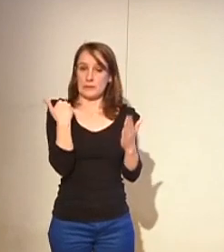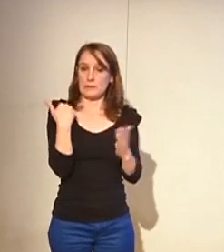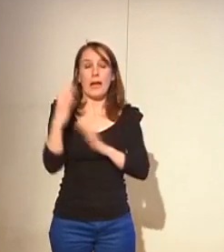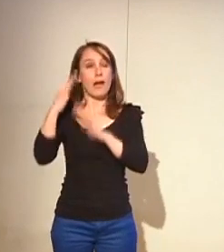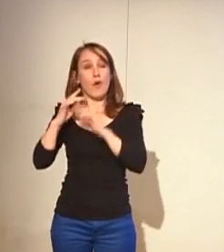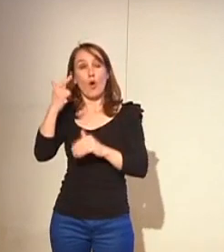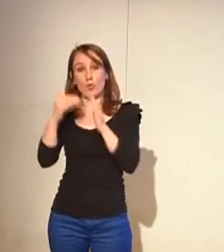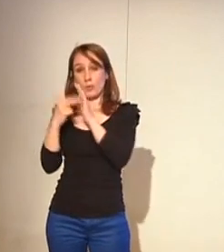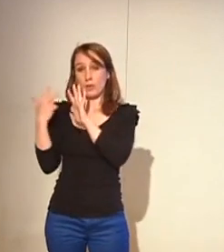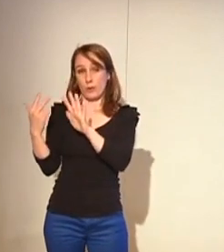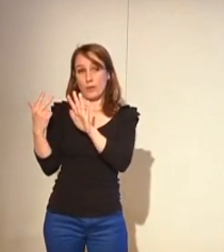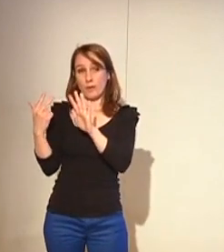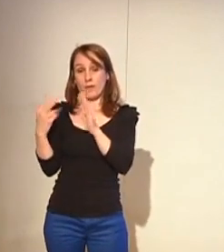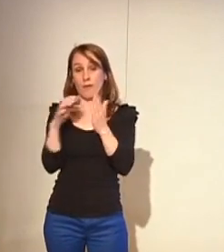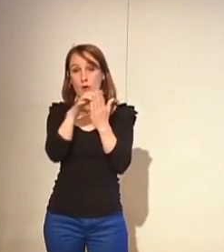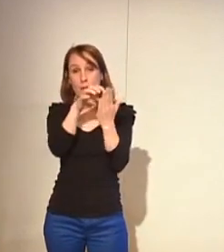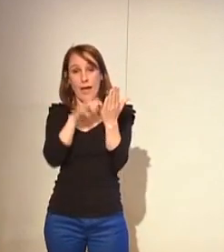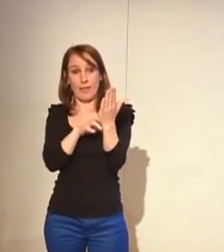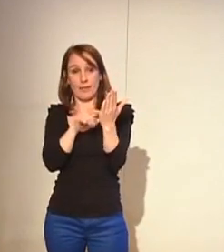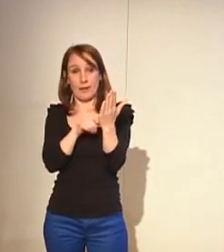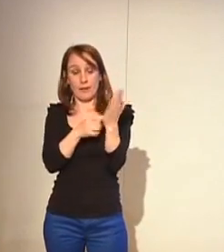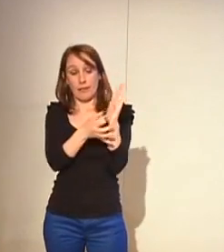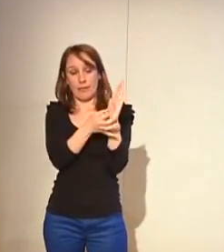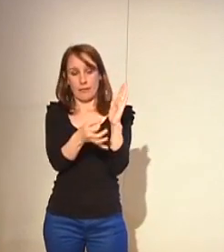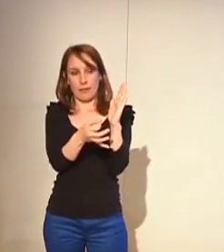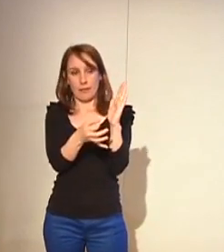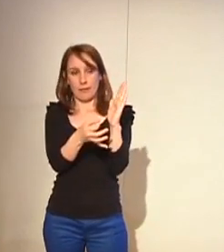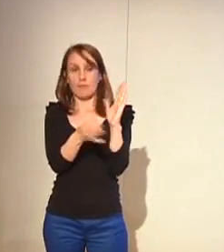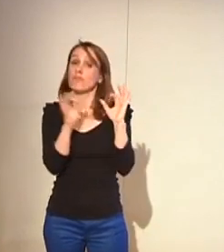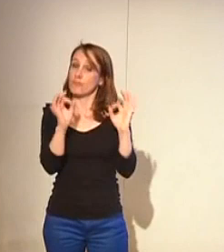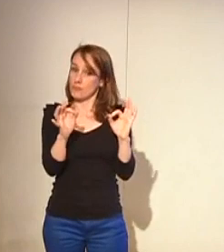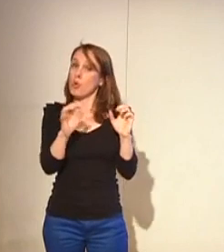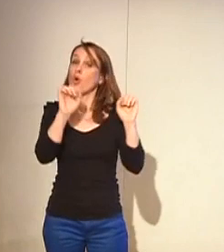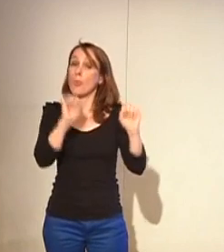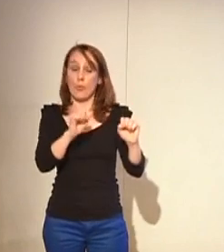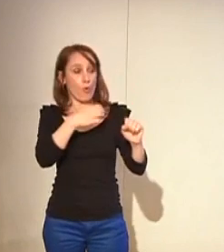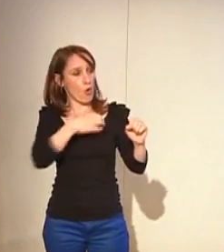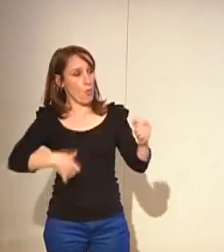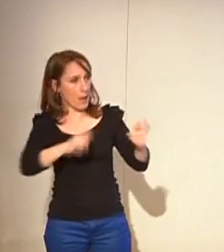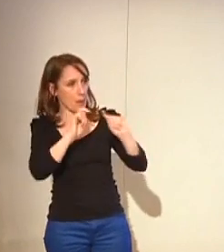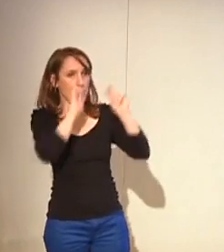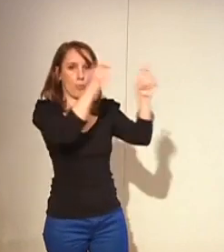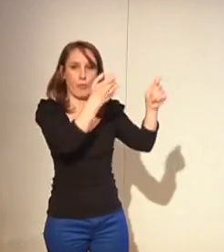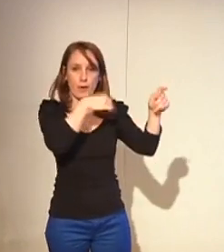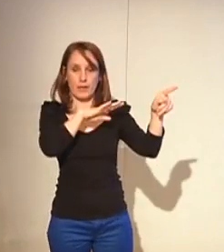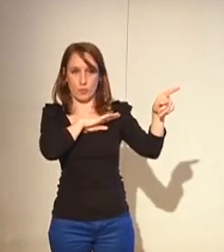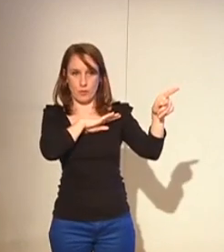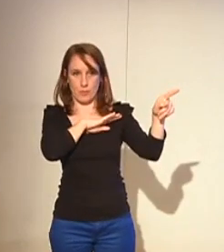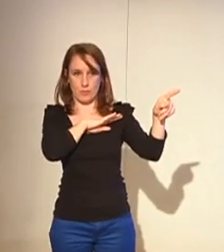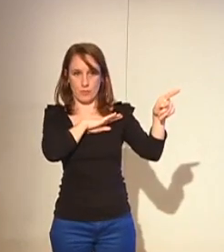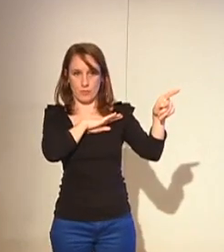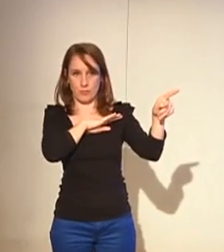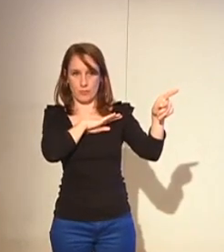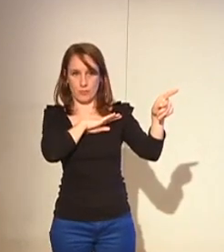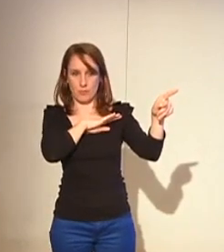cet article permettait effectivement cette délégation au maire y compris